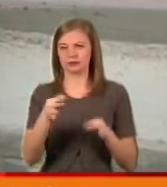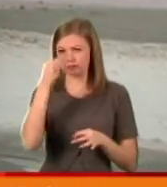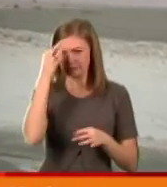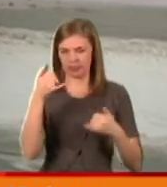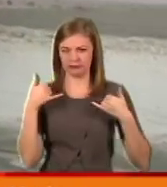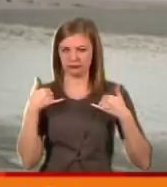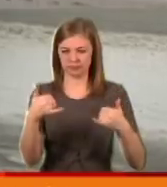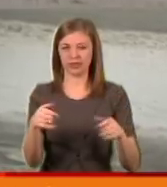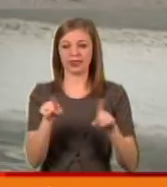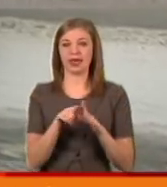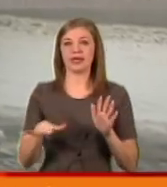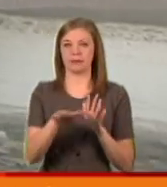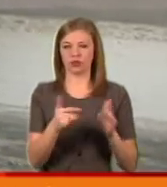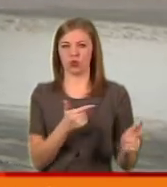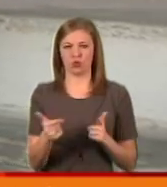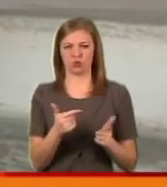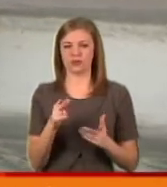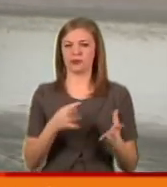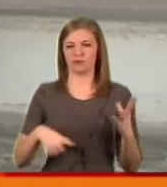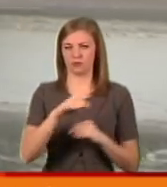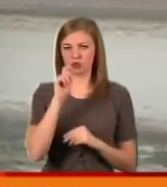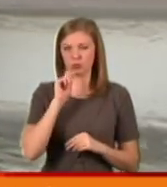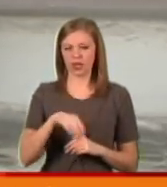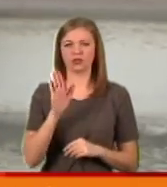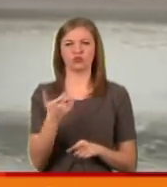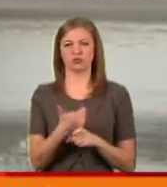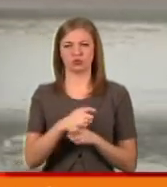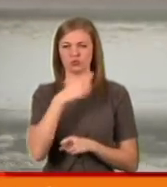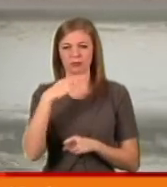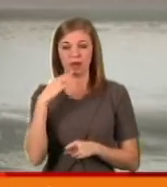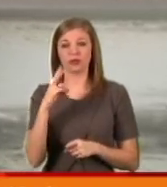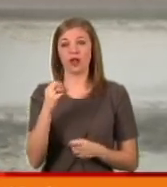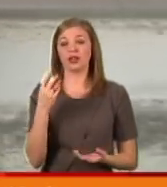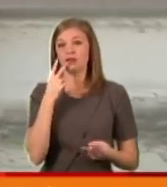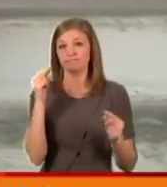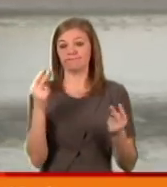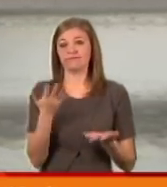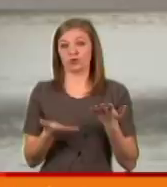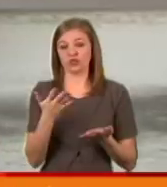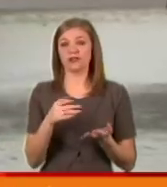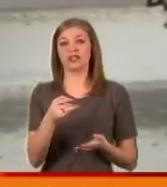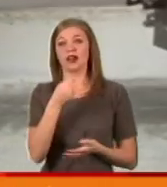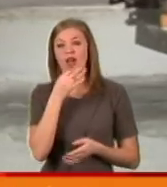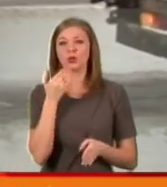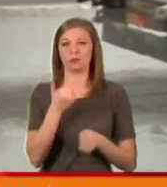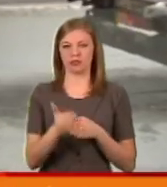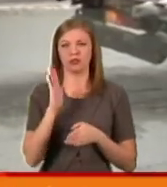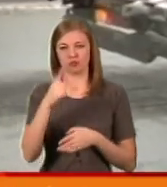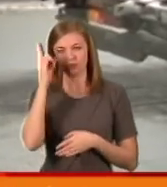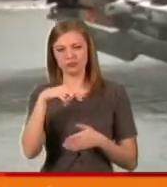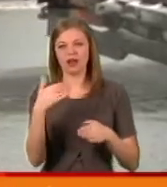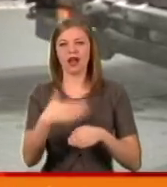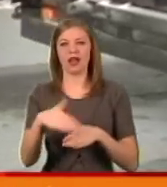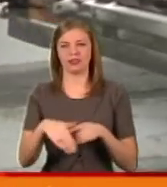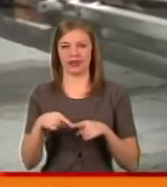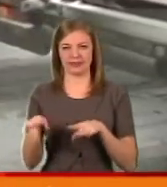рівний майданчик. Зараз такі майданчики готуються по всій Україні, їх буде дуже багато, втім, вочевидь, далекобійники рано чи пізно, але дізнаються адреси